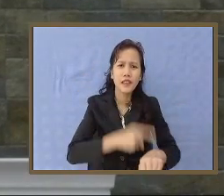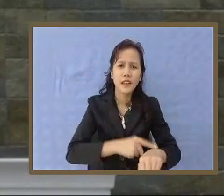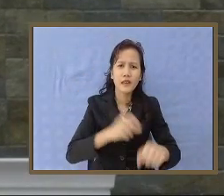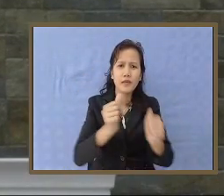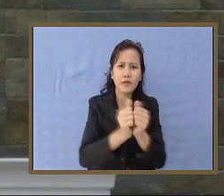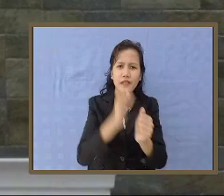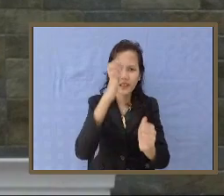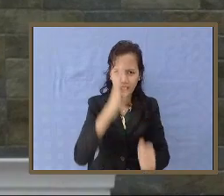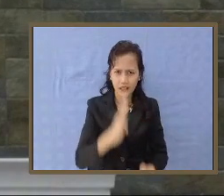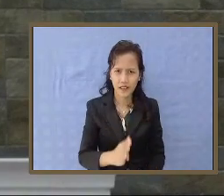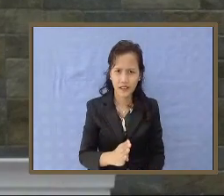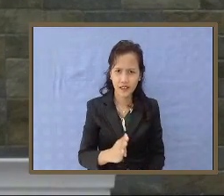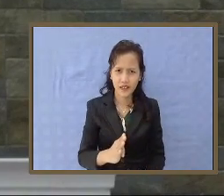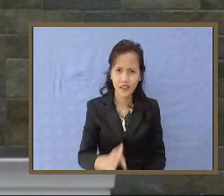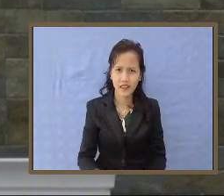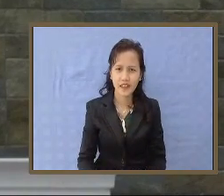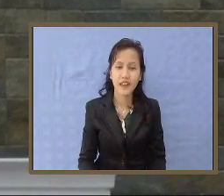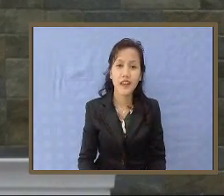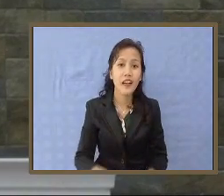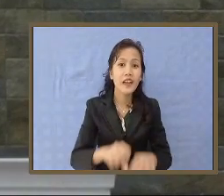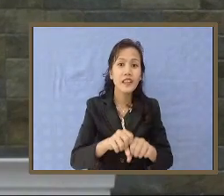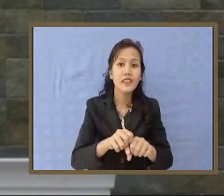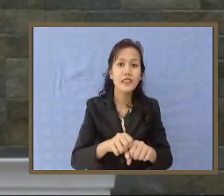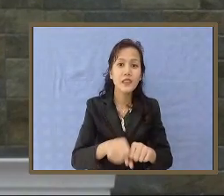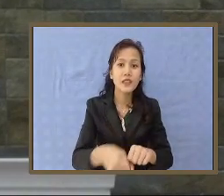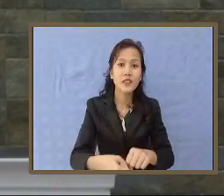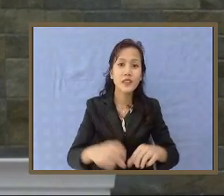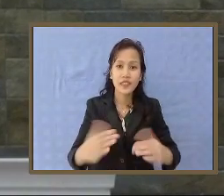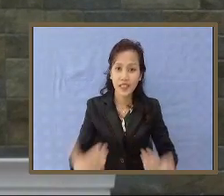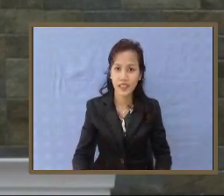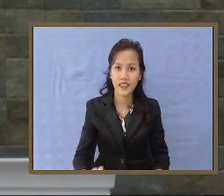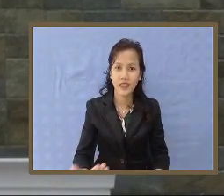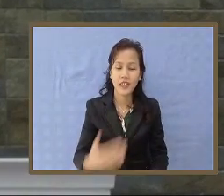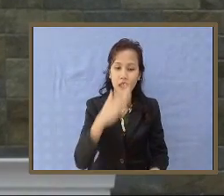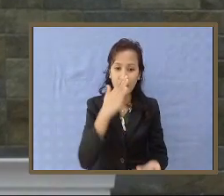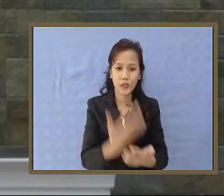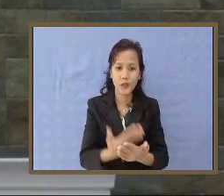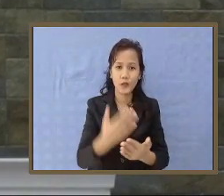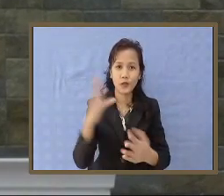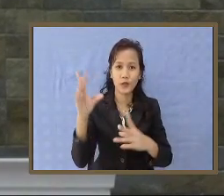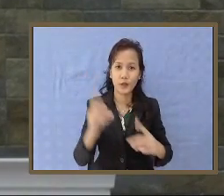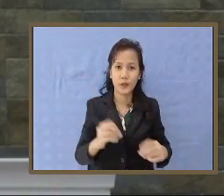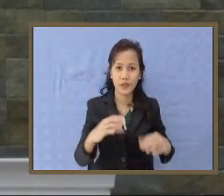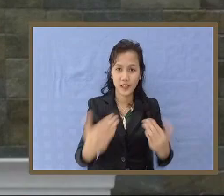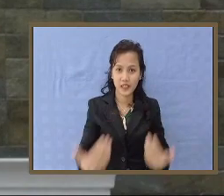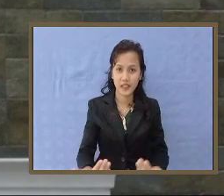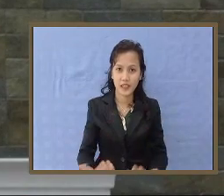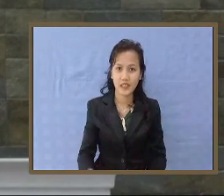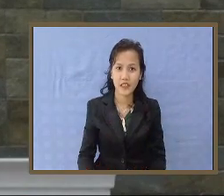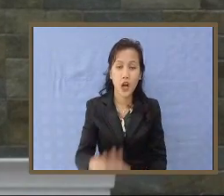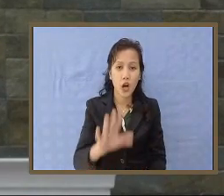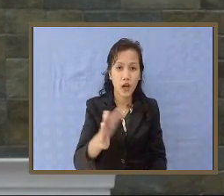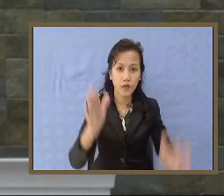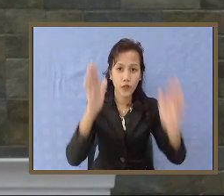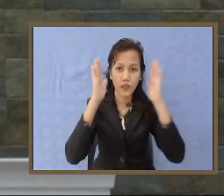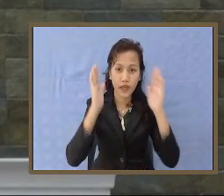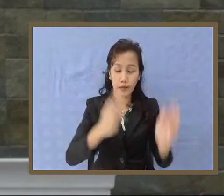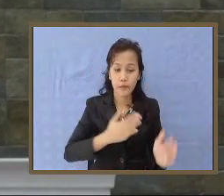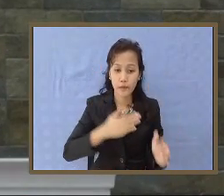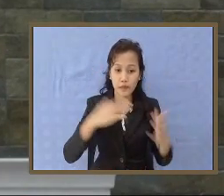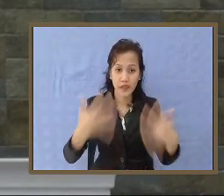spend time with God. So tonight, parang pinakamagandang gawin nyo, mga kapatid, makinig kayo na mabuti. Okay, I'm done. Tapos na po ako.